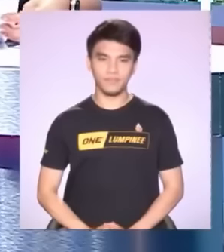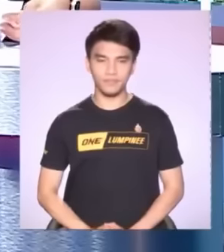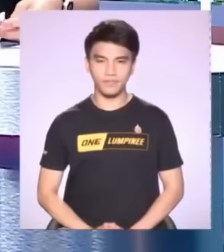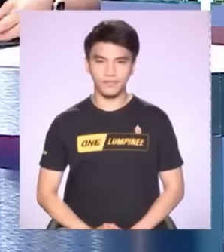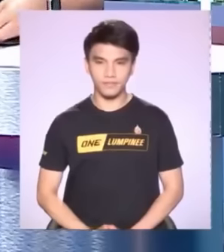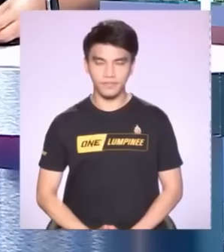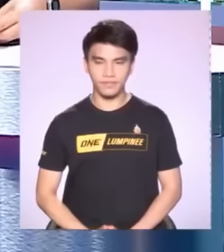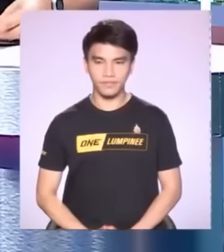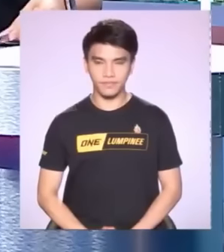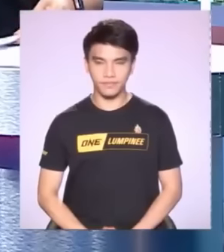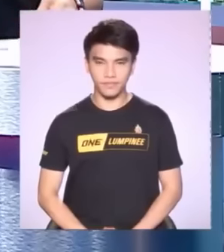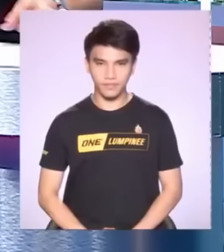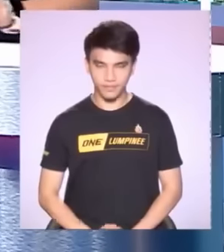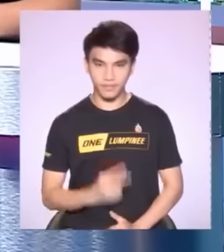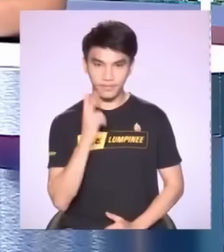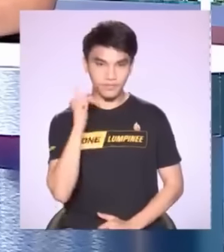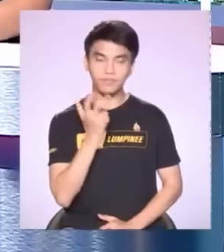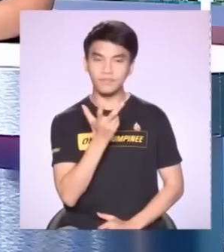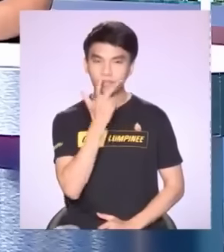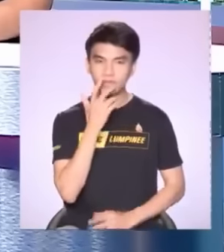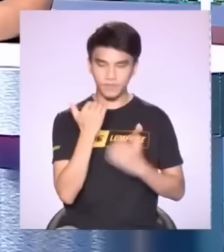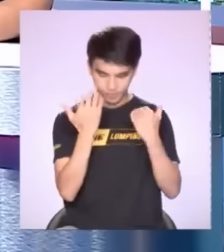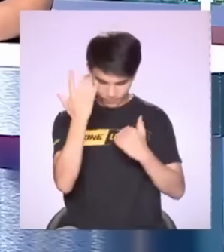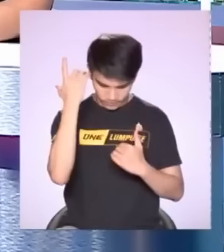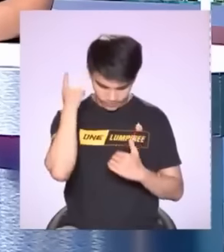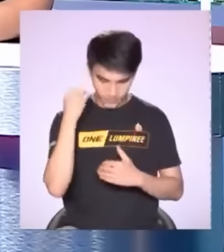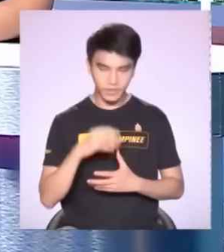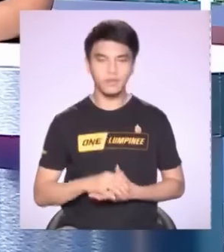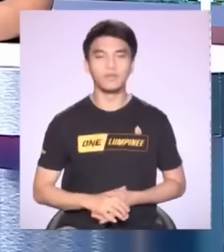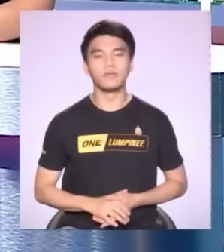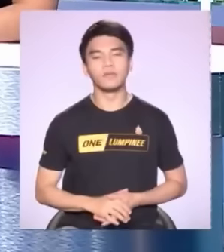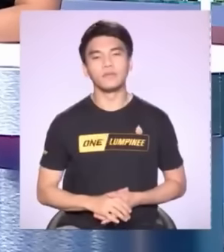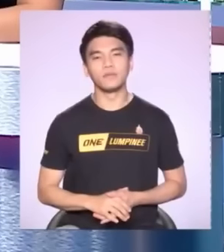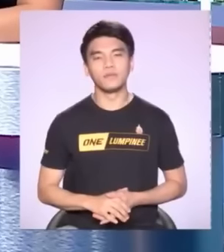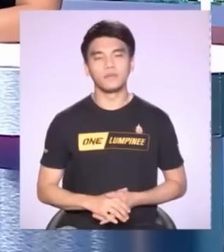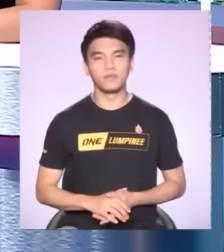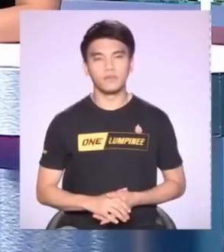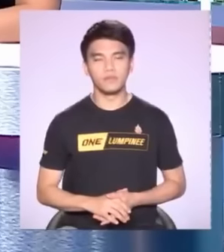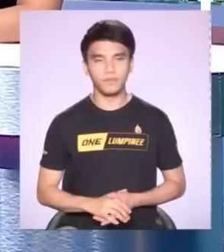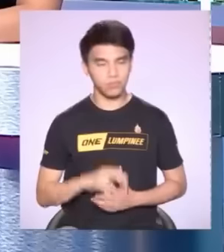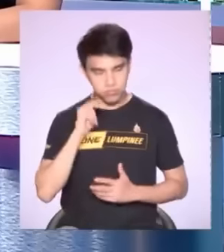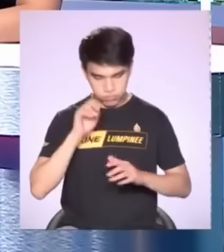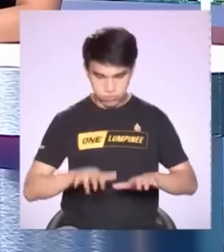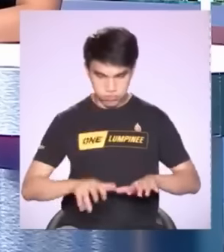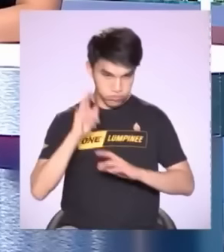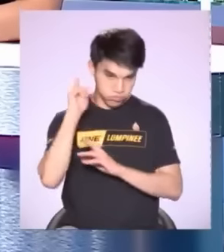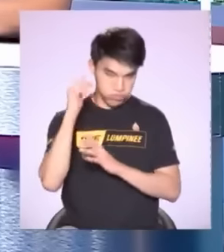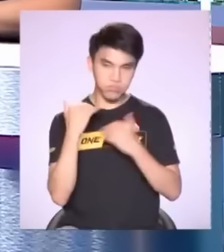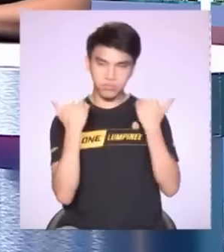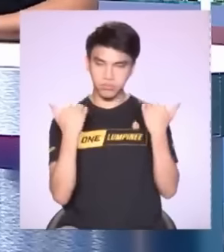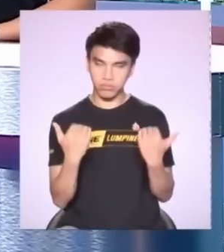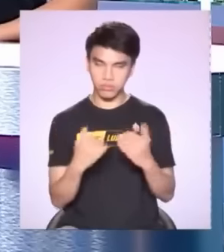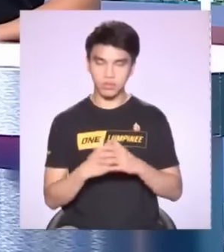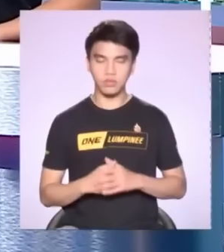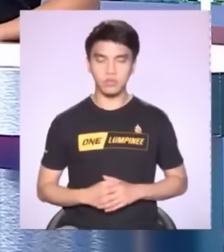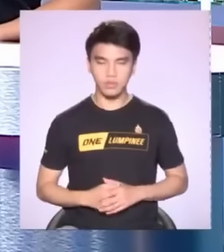ดูเรื่องราวของคุณอนุทินกันสักหน่อยดีมั้ยเมื่อวานเนี่ยก็มีกระแสดราม่าเรื่องของน้ำท่งน้ำท่วมใช่มั้ยคะกลาย